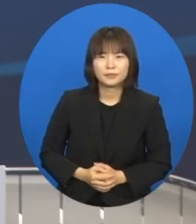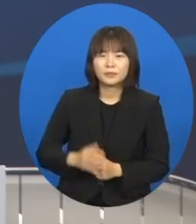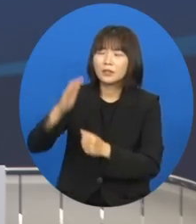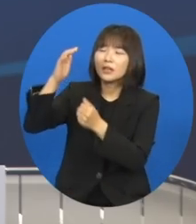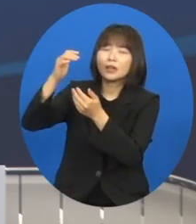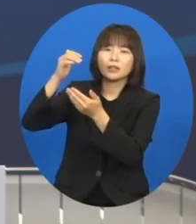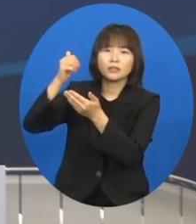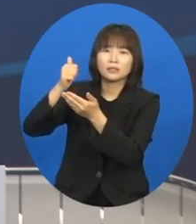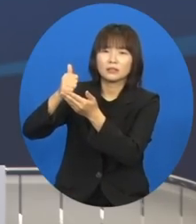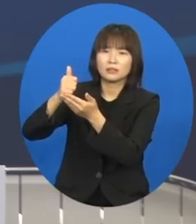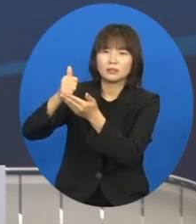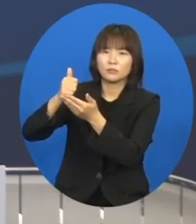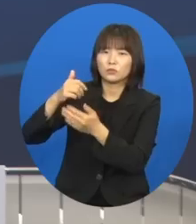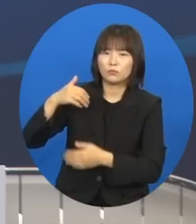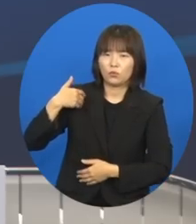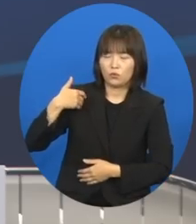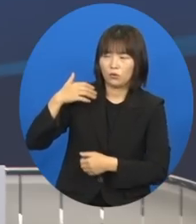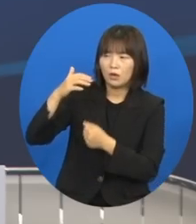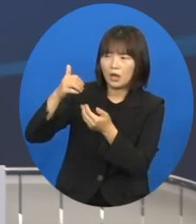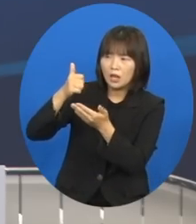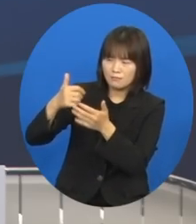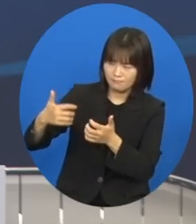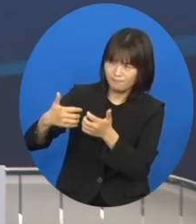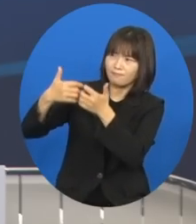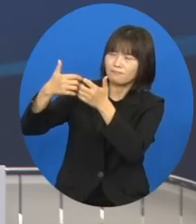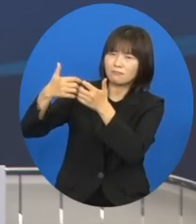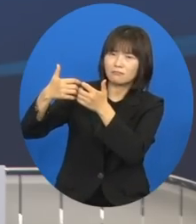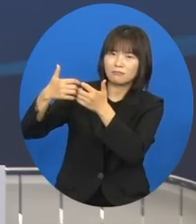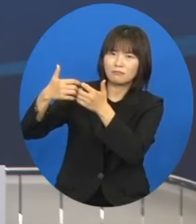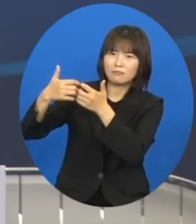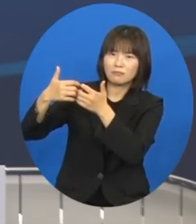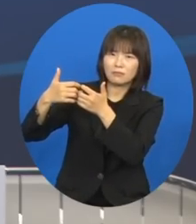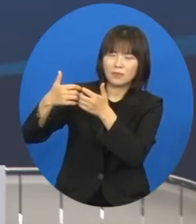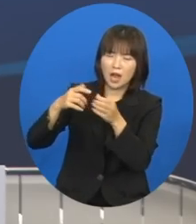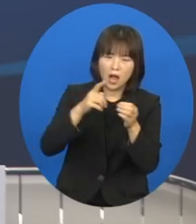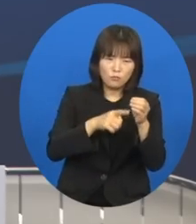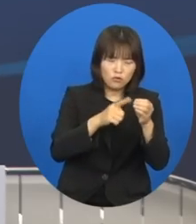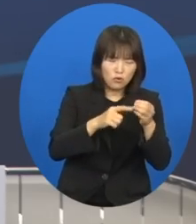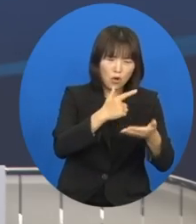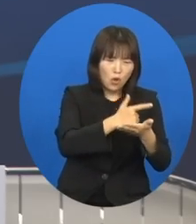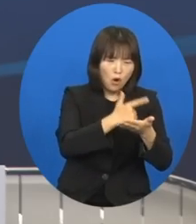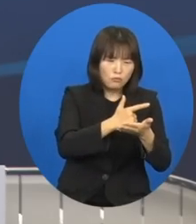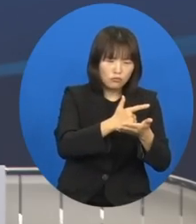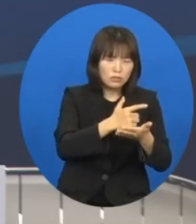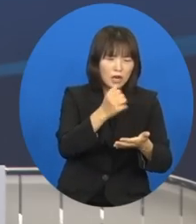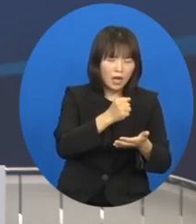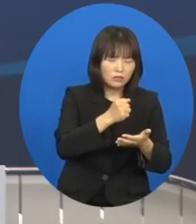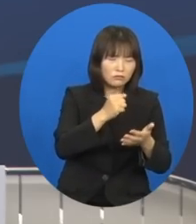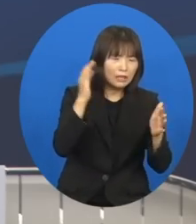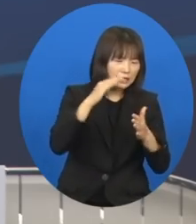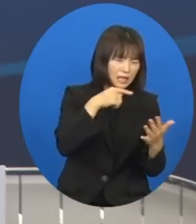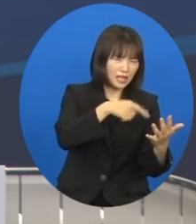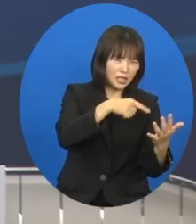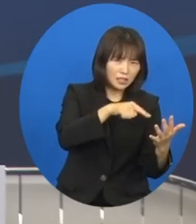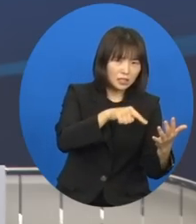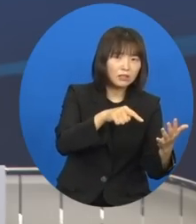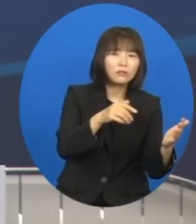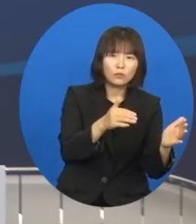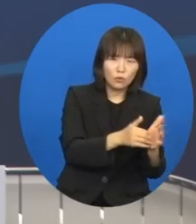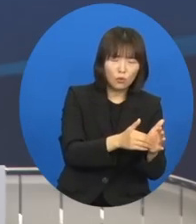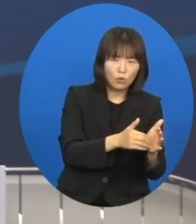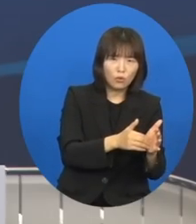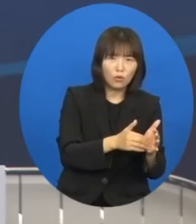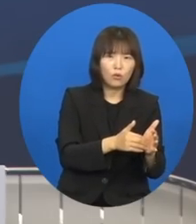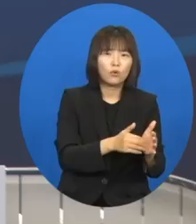하나님 모르고 하나님 대적하고 불교 논문으로 애들 가르치고 불교 경전으로